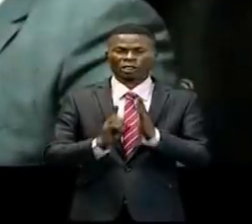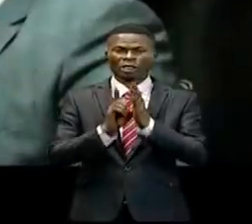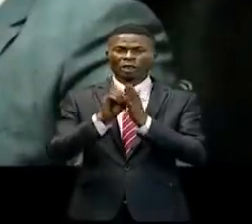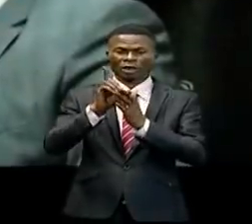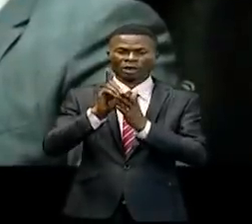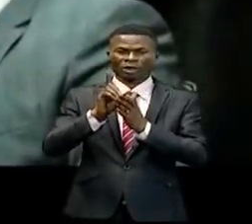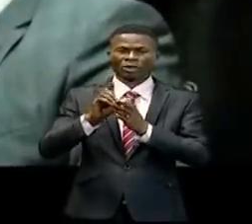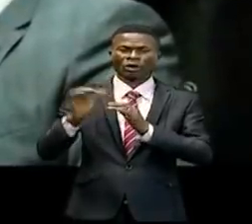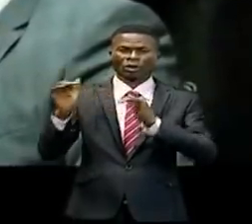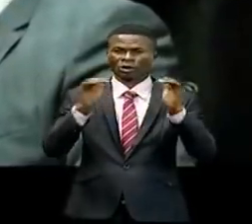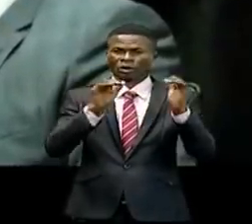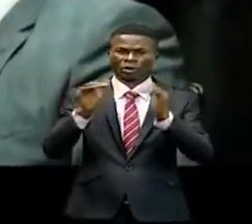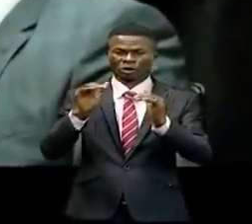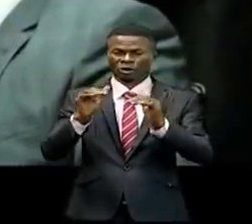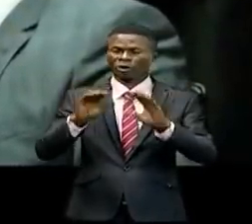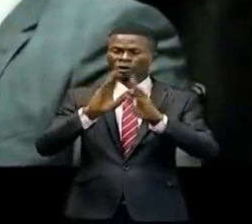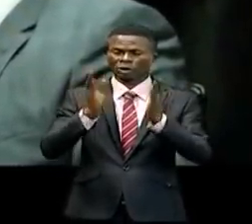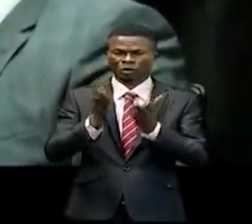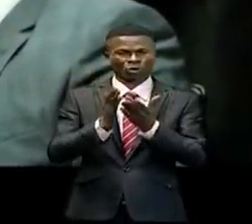classe moyenne dans notre pays.